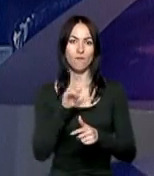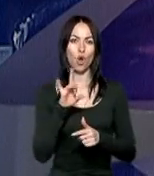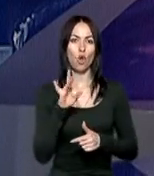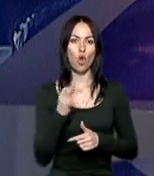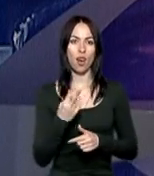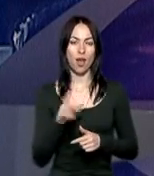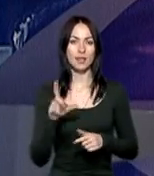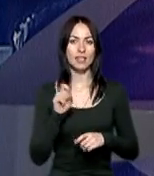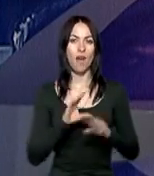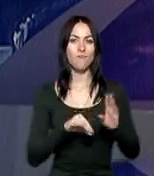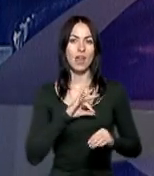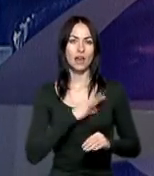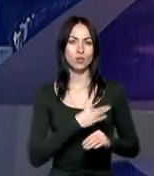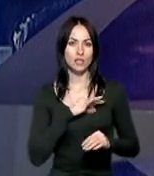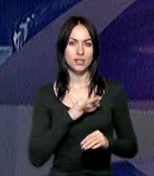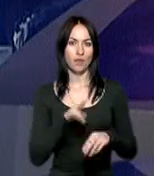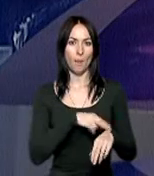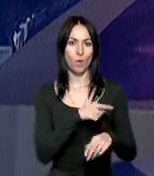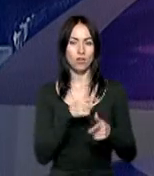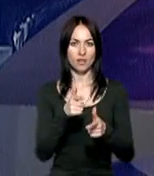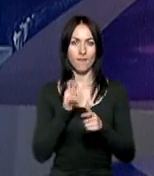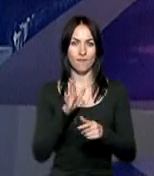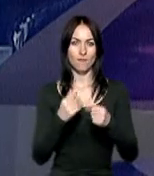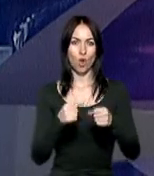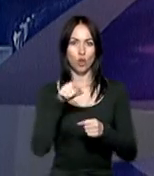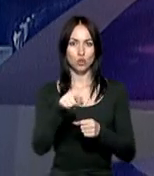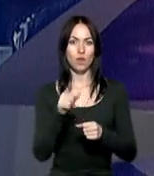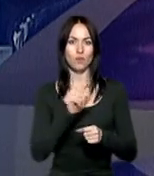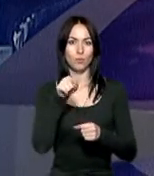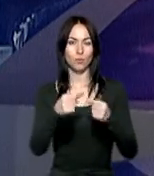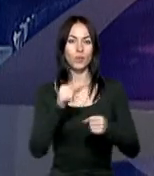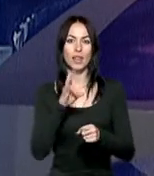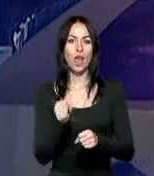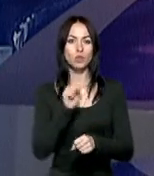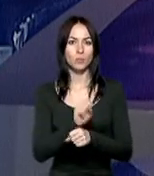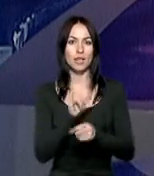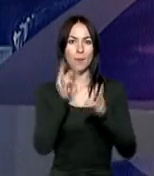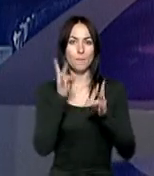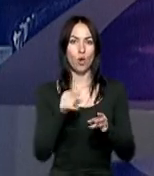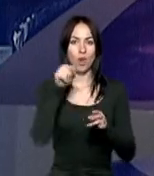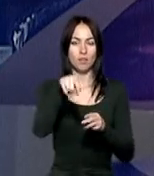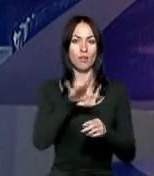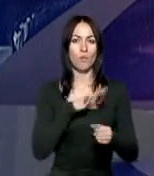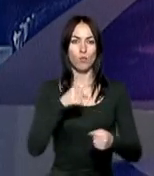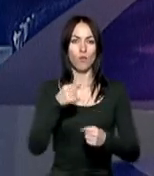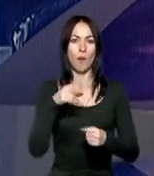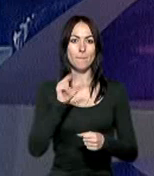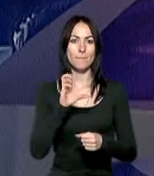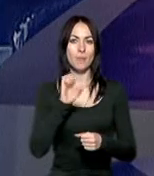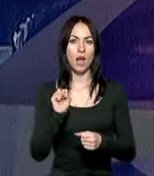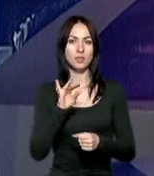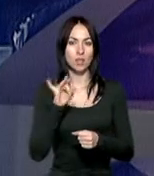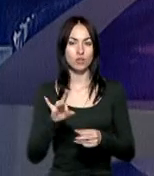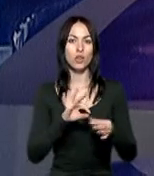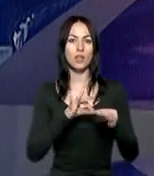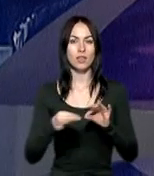слідства, офіцер вистрілив у кросовер, який не зупинився на вимогу поліції. Поранення отримав пасажир. Детальніше про